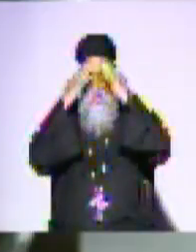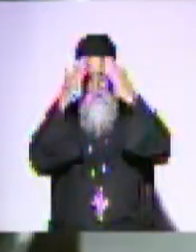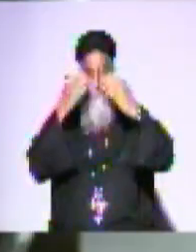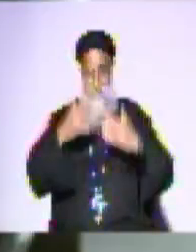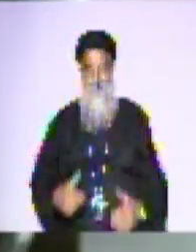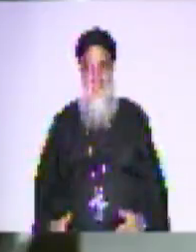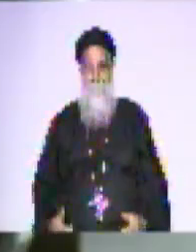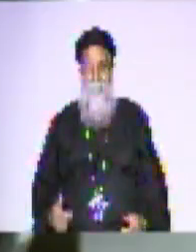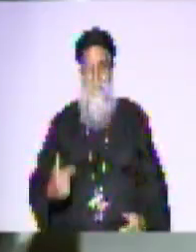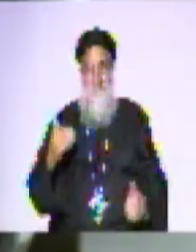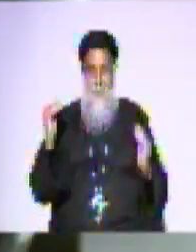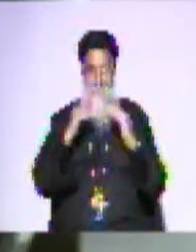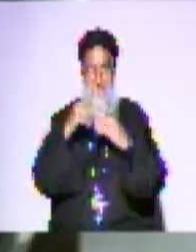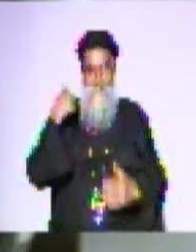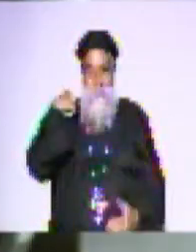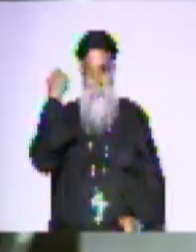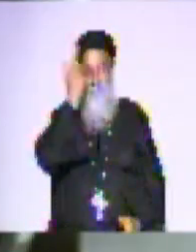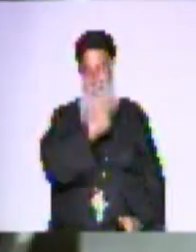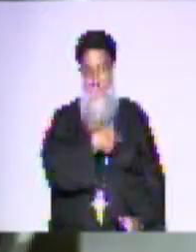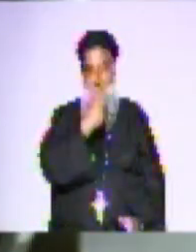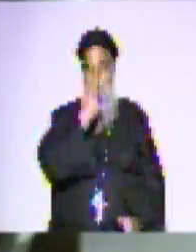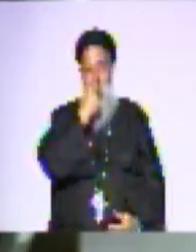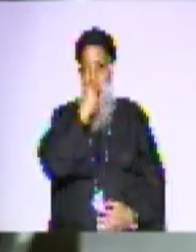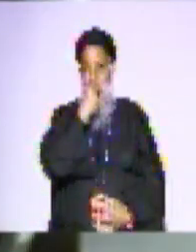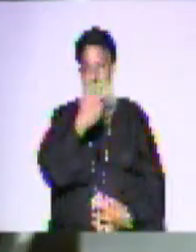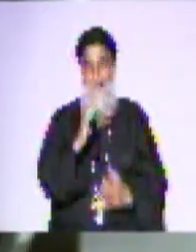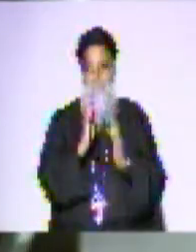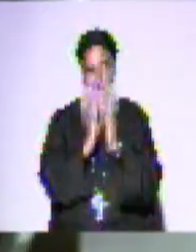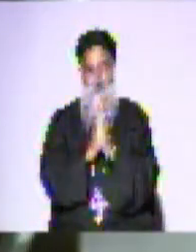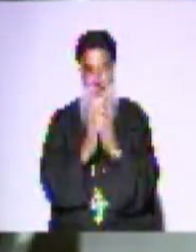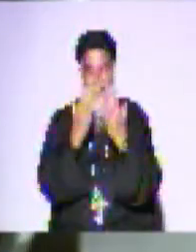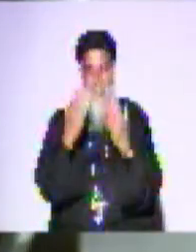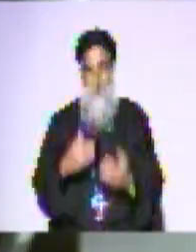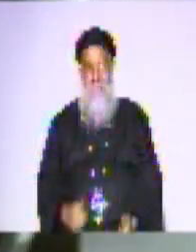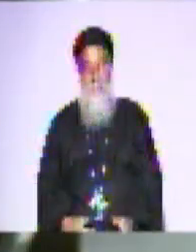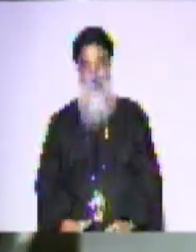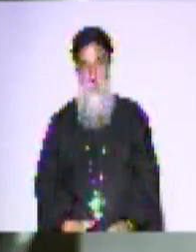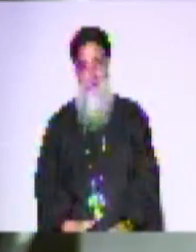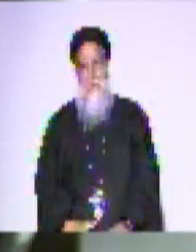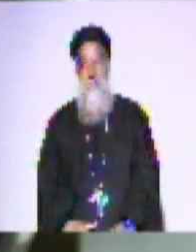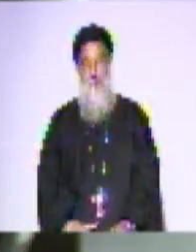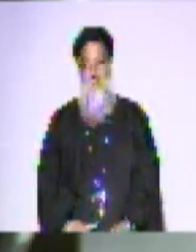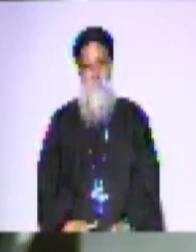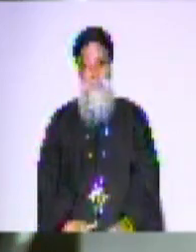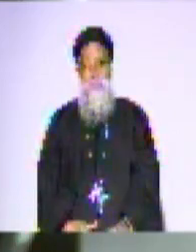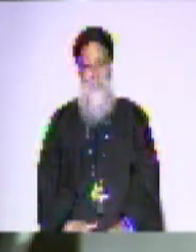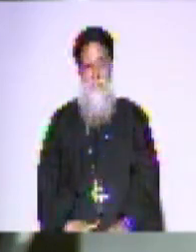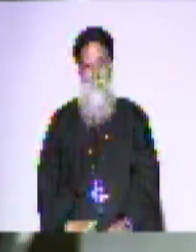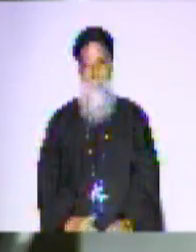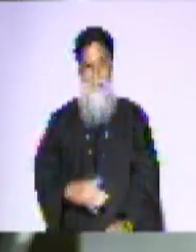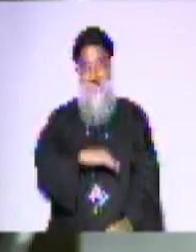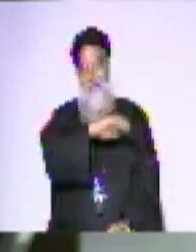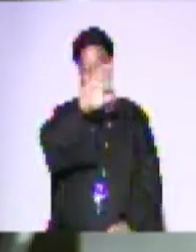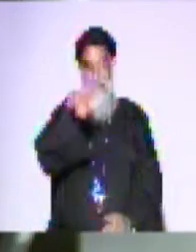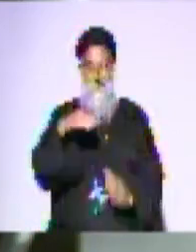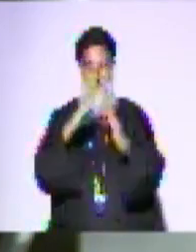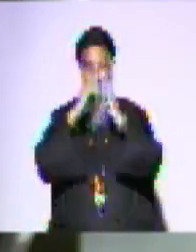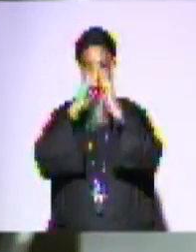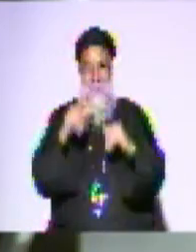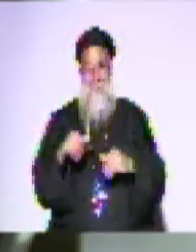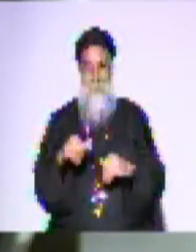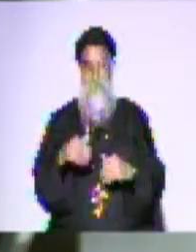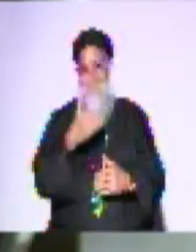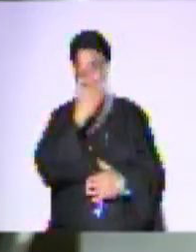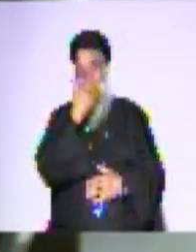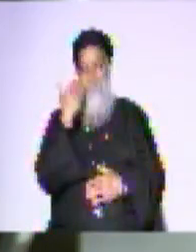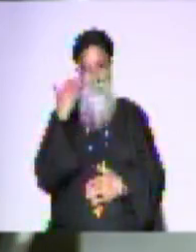أبونا، أيام مقدسة وجميلة. جميلة بصلوات نيافتك. تعيش ربنا يخليك. بحضورك. مصر كلها صايمة دلوقتي.